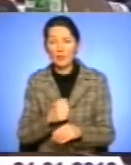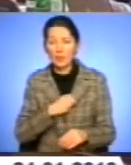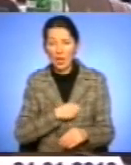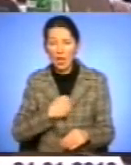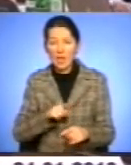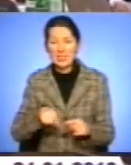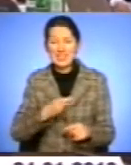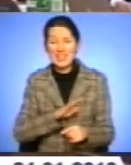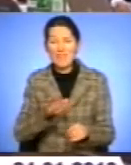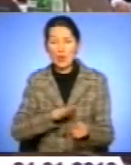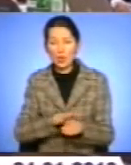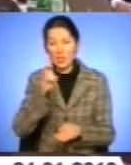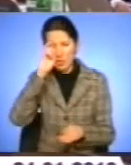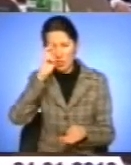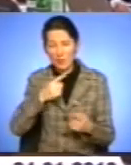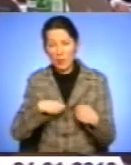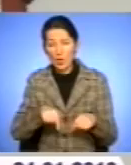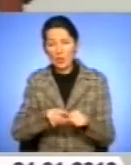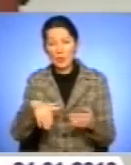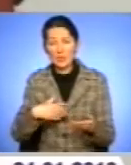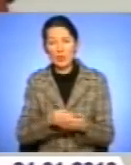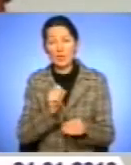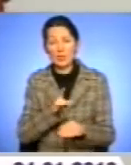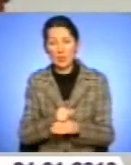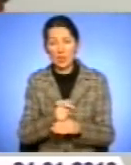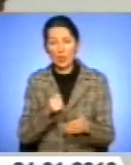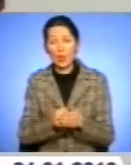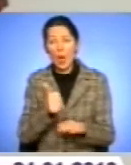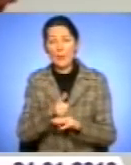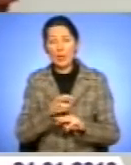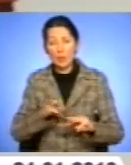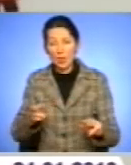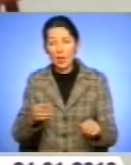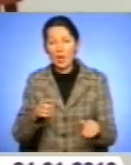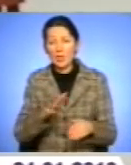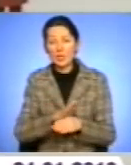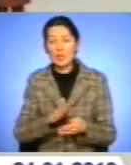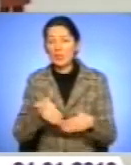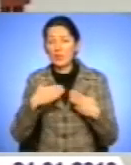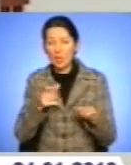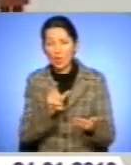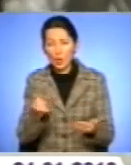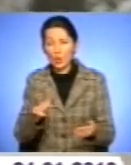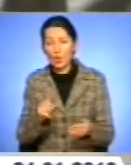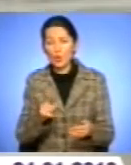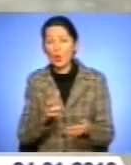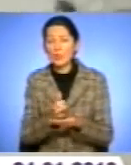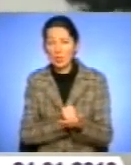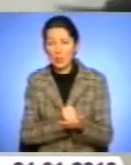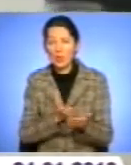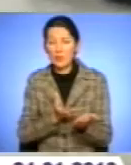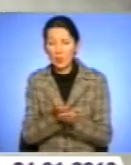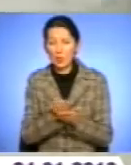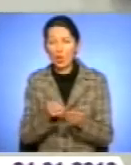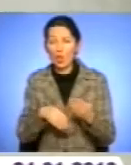году выйти на высшие якісні темпы развития. Результатом економічного зростання має бути перш за все покращення соціальних